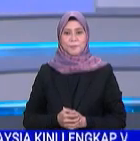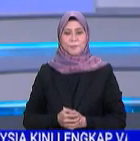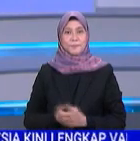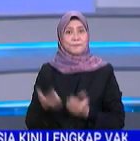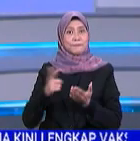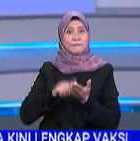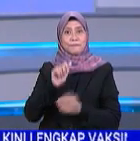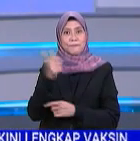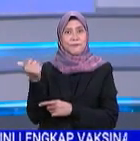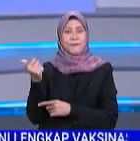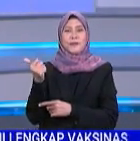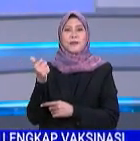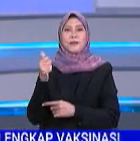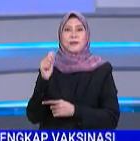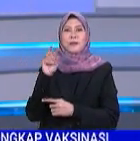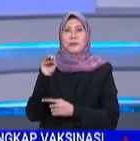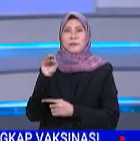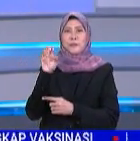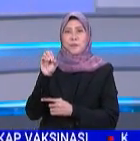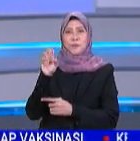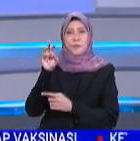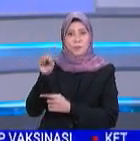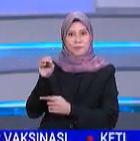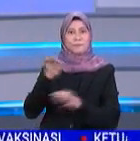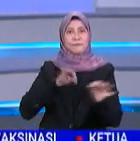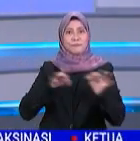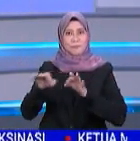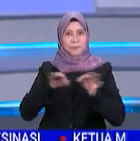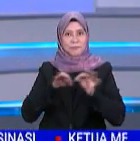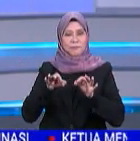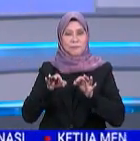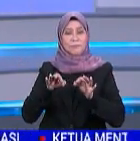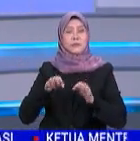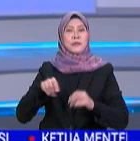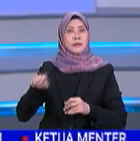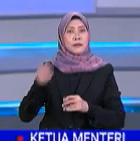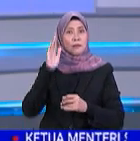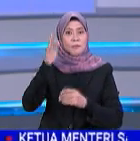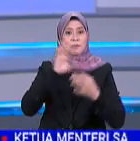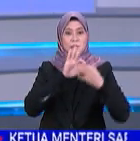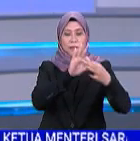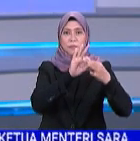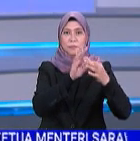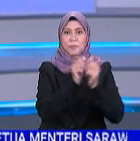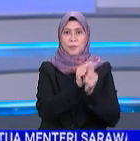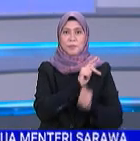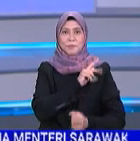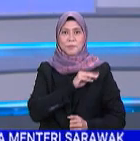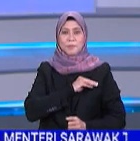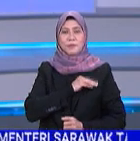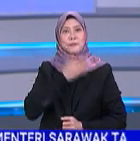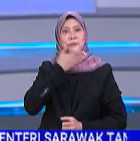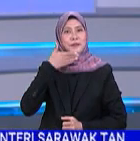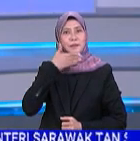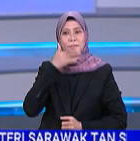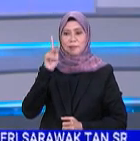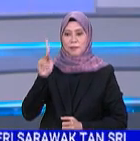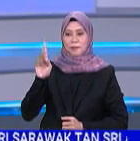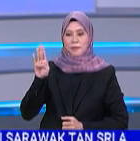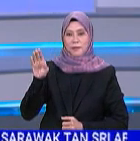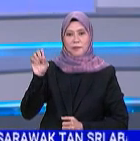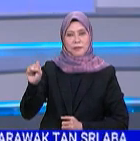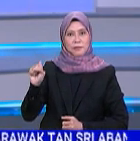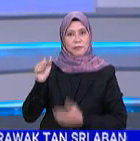Dalam perkembangan lain, Majlis Olimpik Malaysia MOM juga menjelaskan mereka akan bekerjasama dengan Kementerian Belia dan Sukan KBS